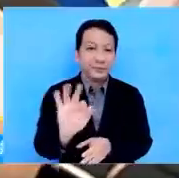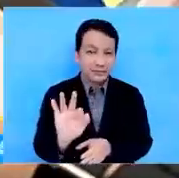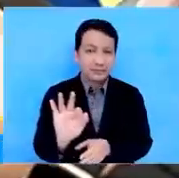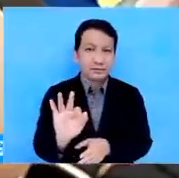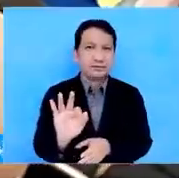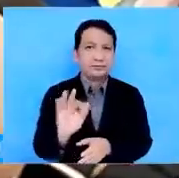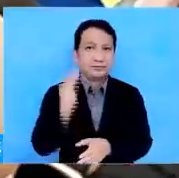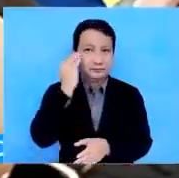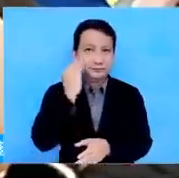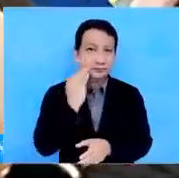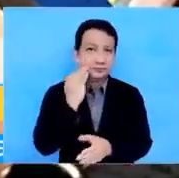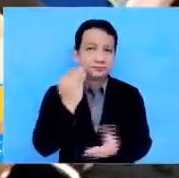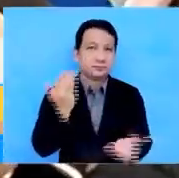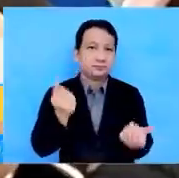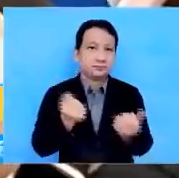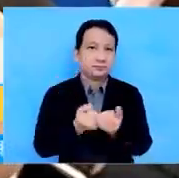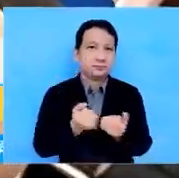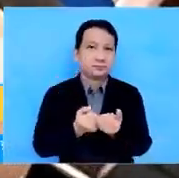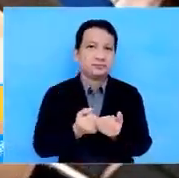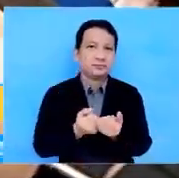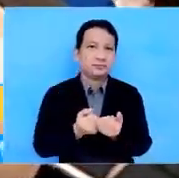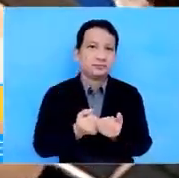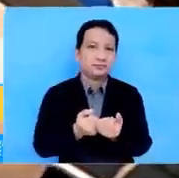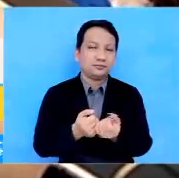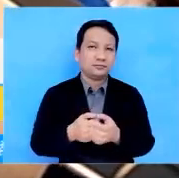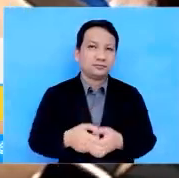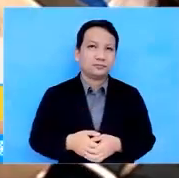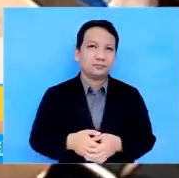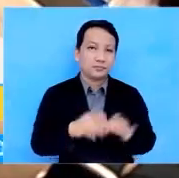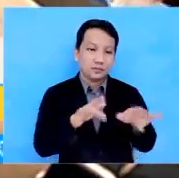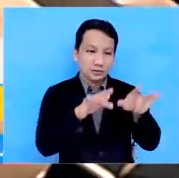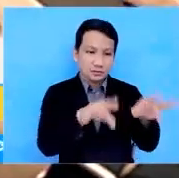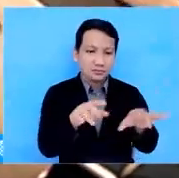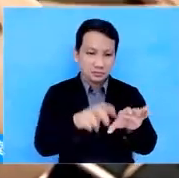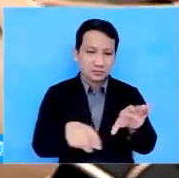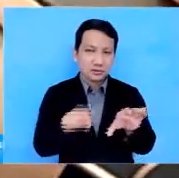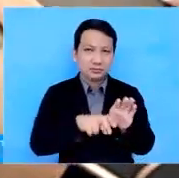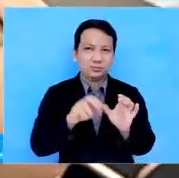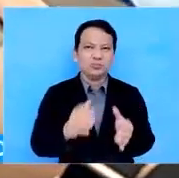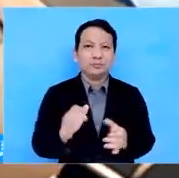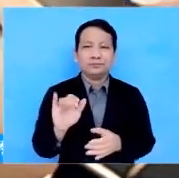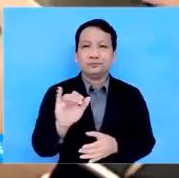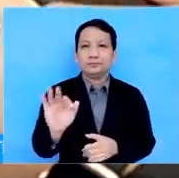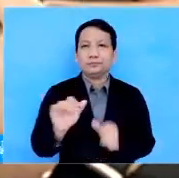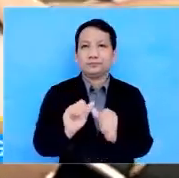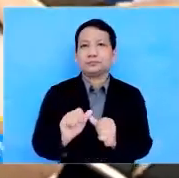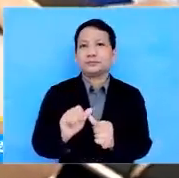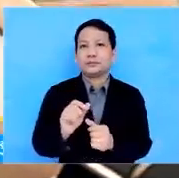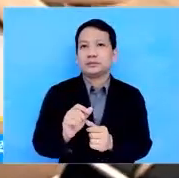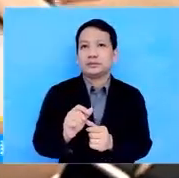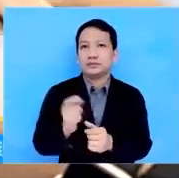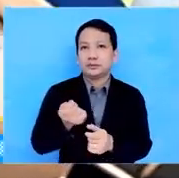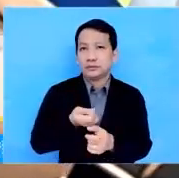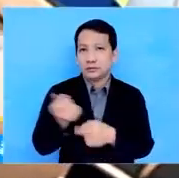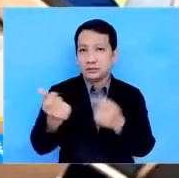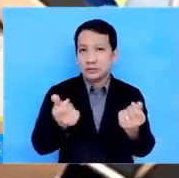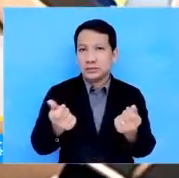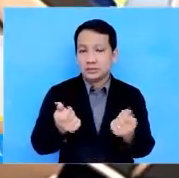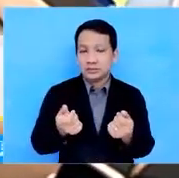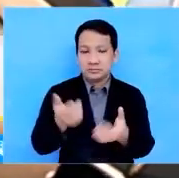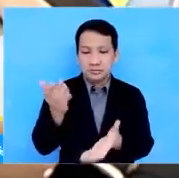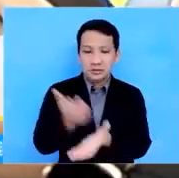yung supply, no? Kawawa naman yung mga pasahero natin kung basta na lang magtitigil